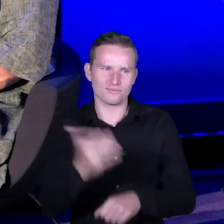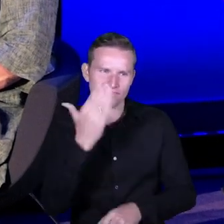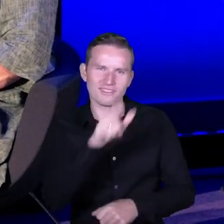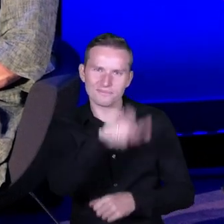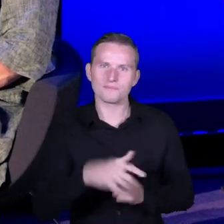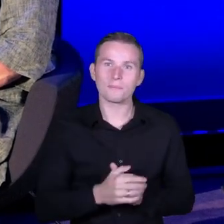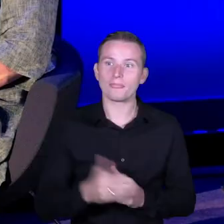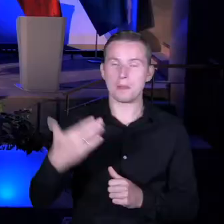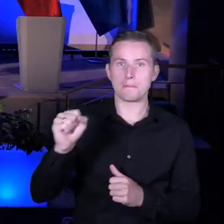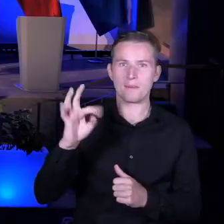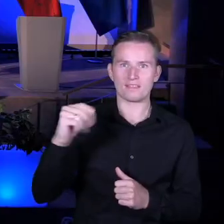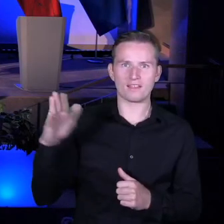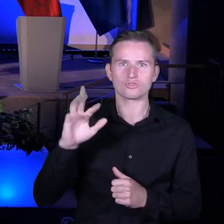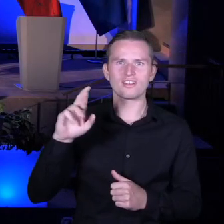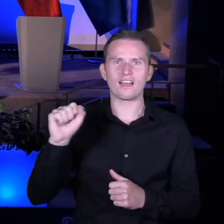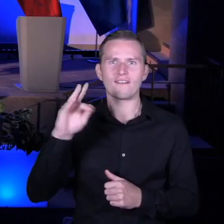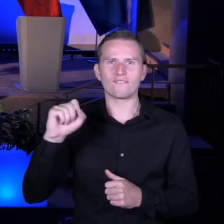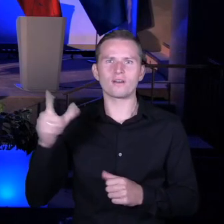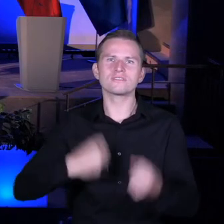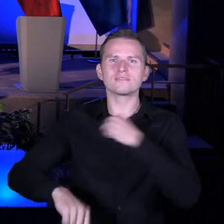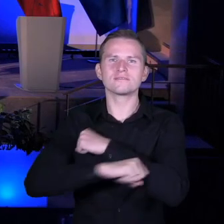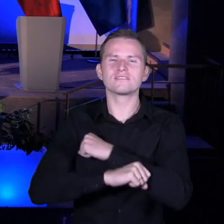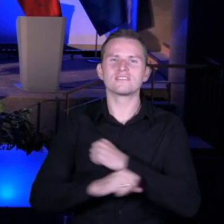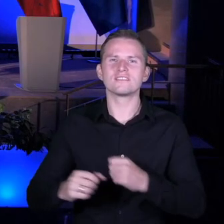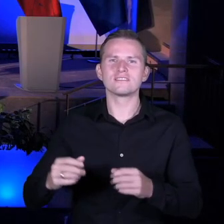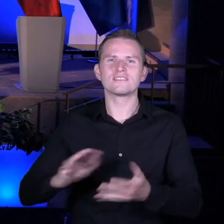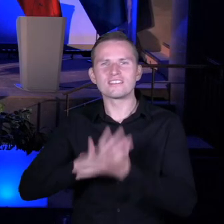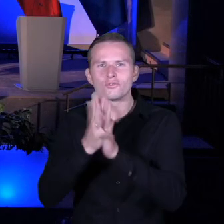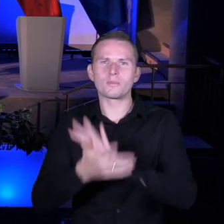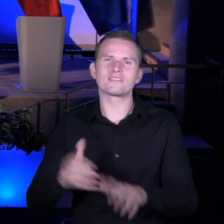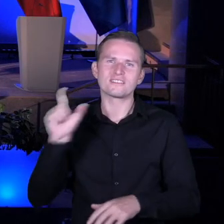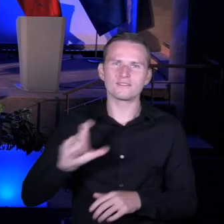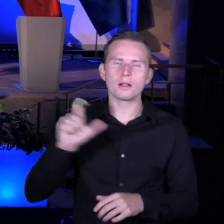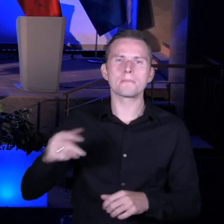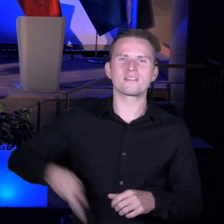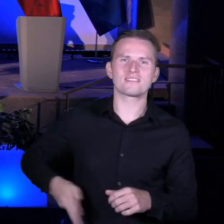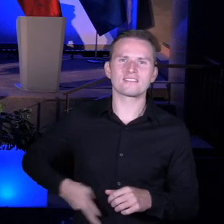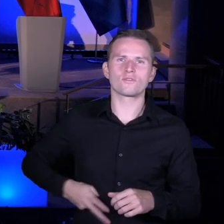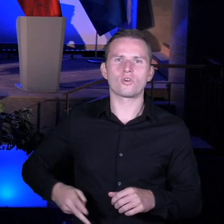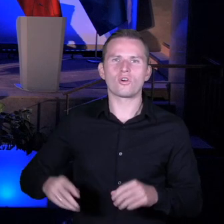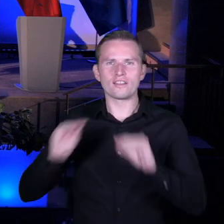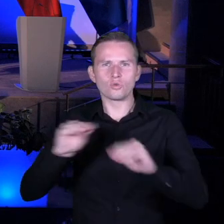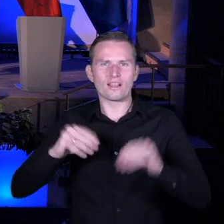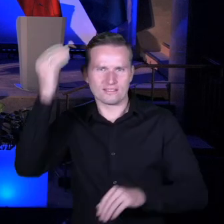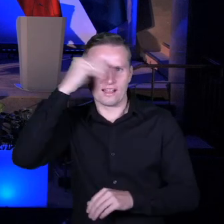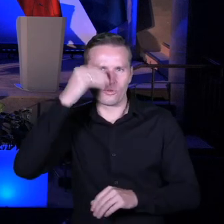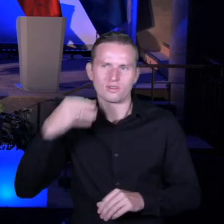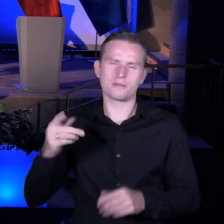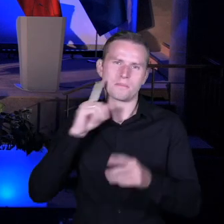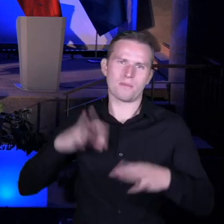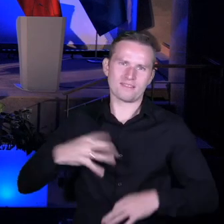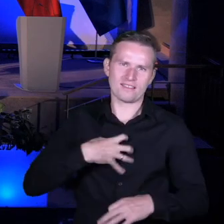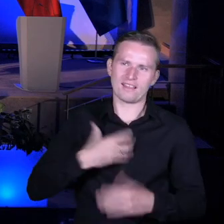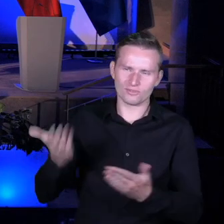Pan Mateusz Rafał, zastępca dyrektora Centrum Transformacji Cyfrowej w Ministerstwie Edukacji i Nauki. Witam, panie dyrektorze.